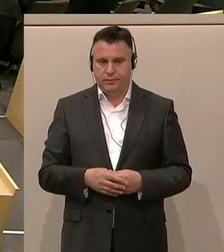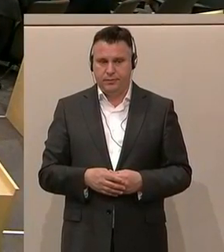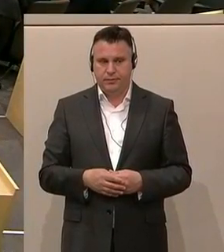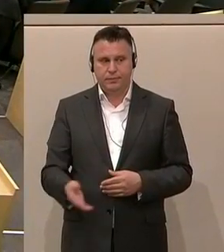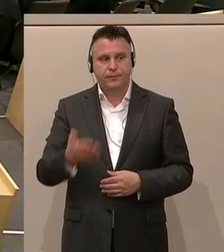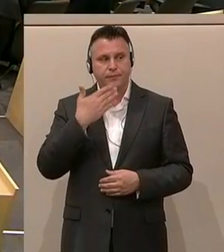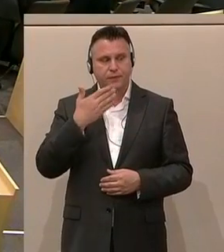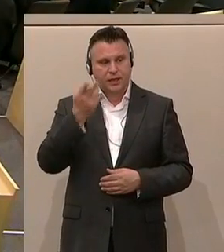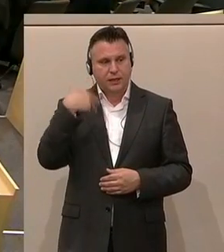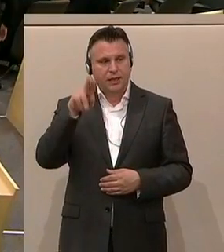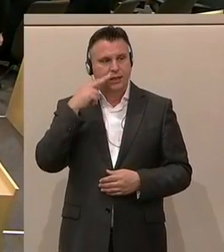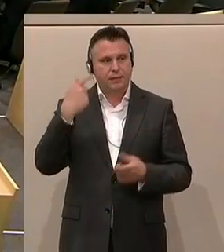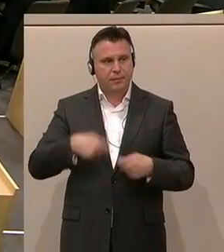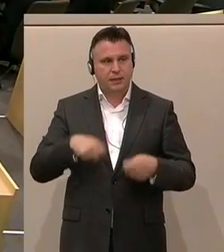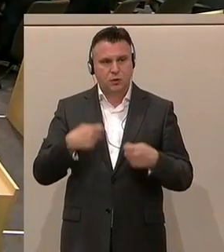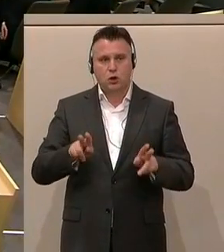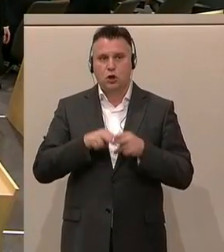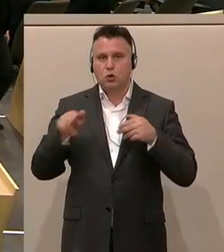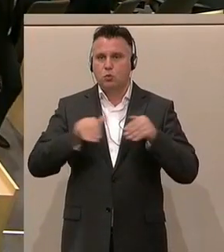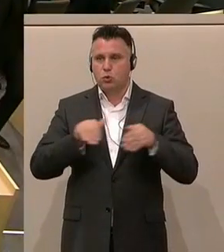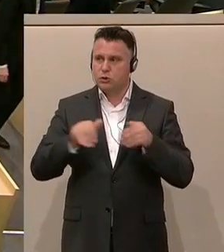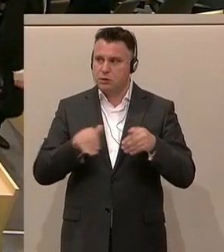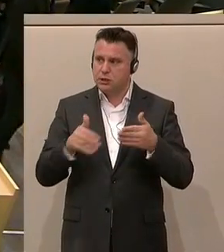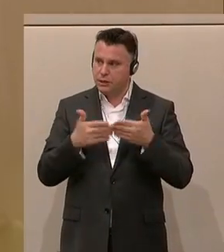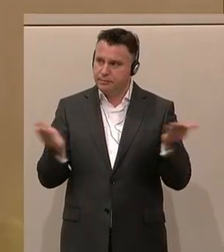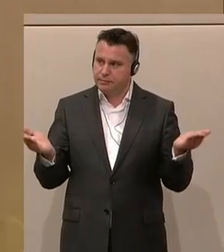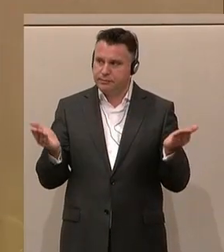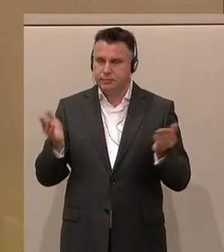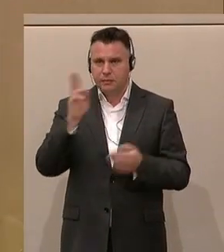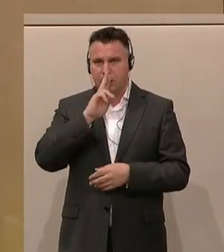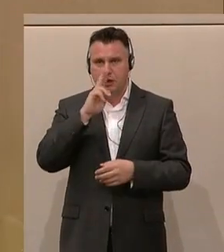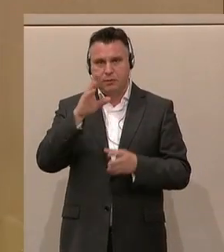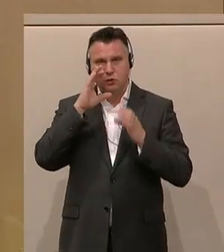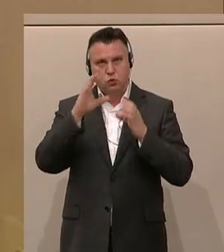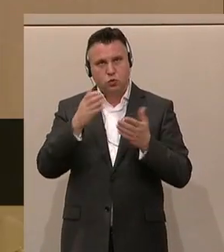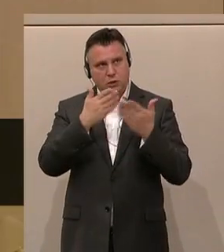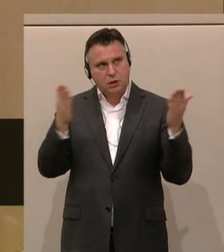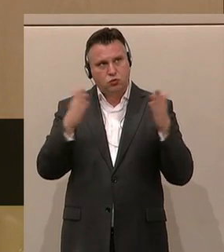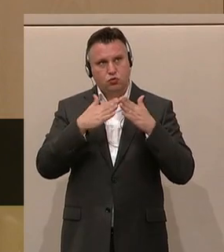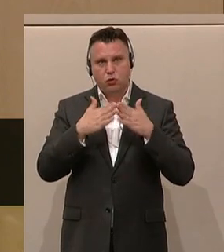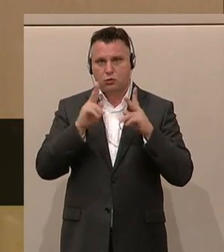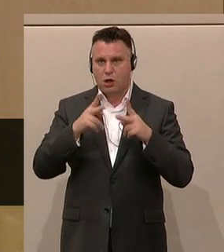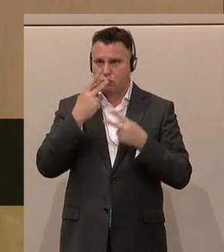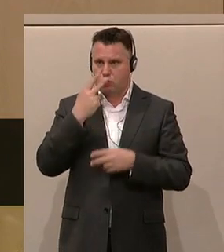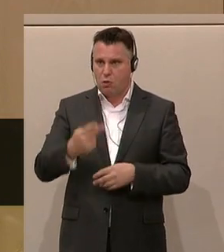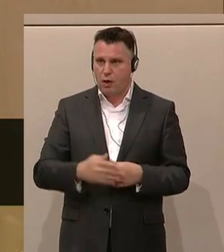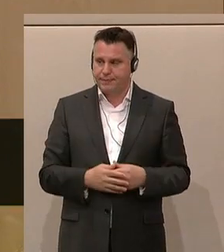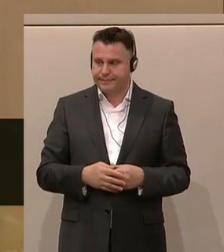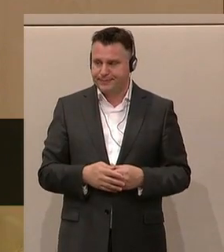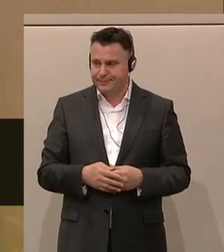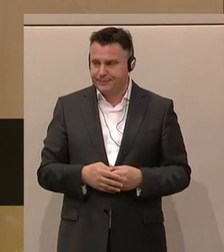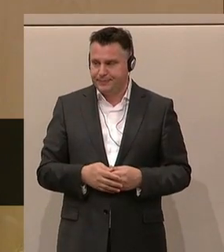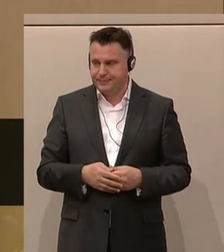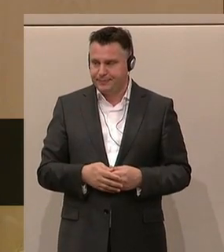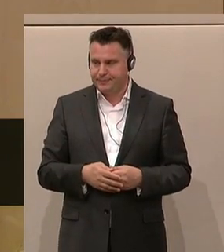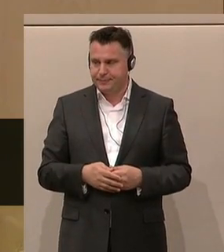Danke, Herr Präsident. Frau Bundesminister, Hohes Haus, liebe Zuseherinnen und Zuseher zu Hause vor den Bildschirmen. Mir